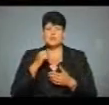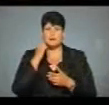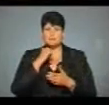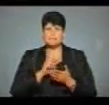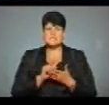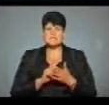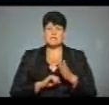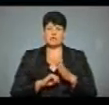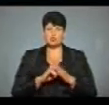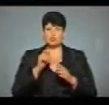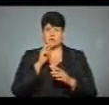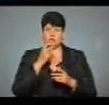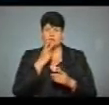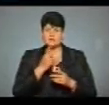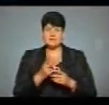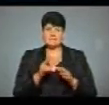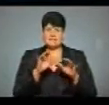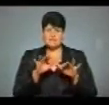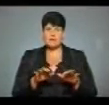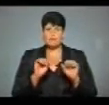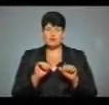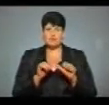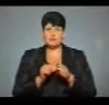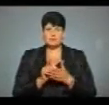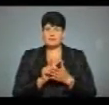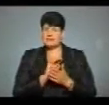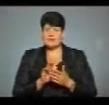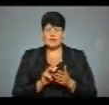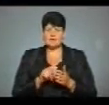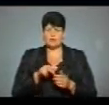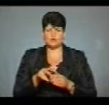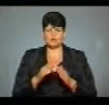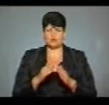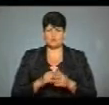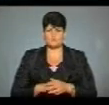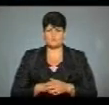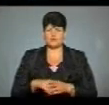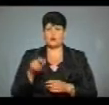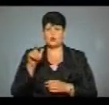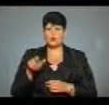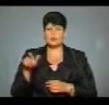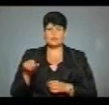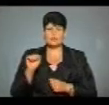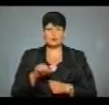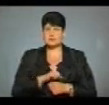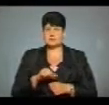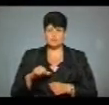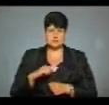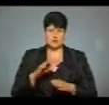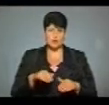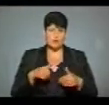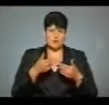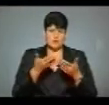України презентував сервіс, через який можна буде оформити пенсію, не виходячи з дому. Людина може самостійно подати